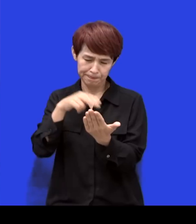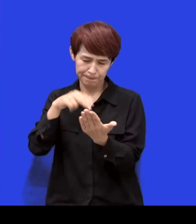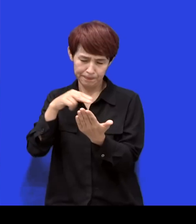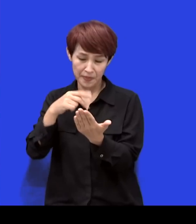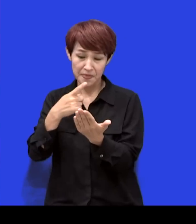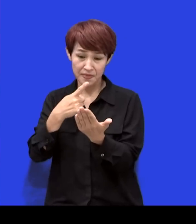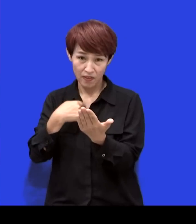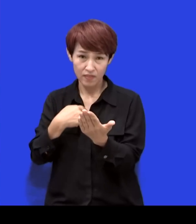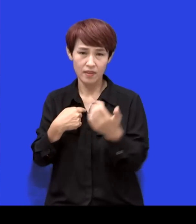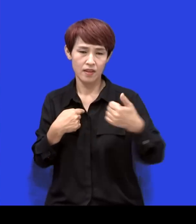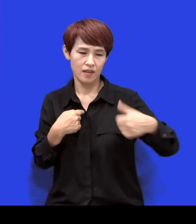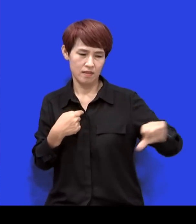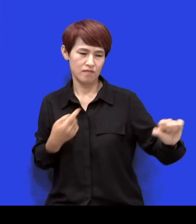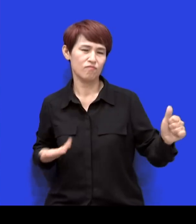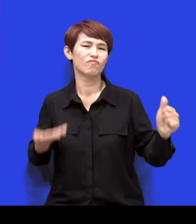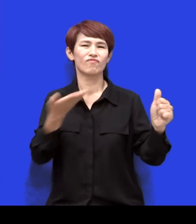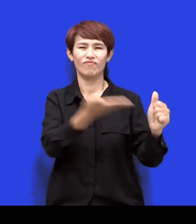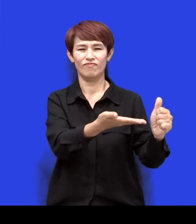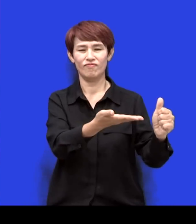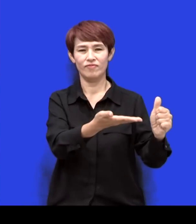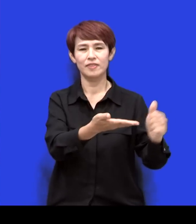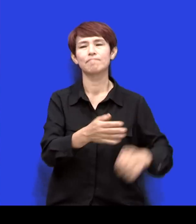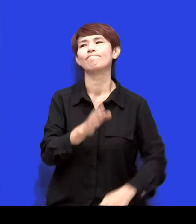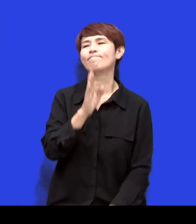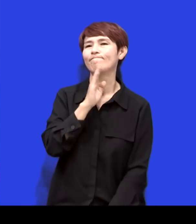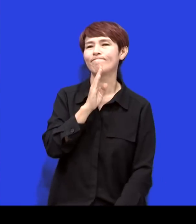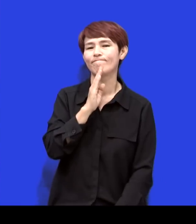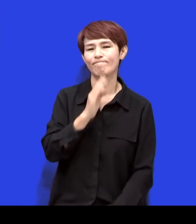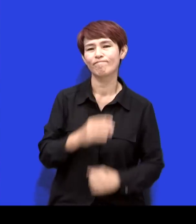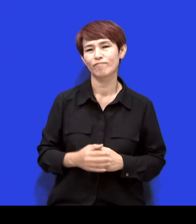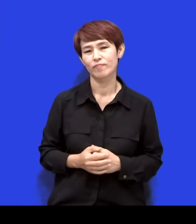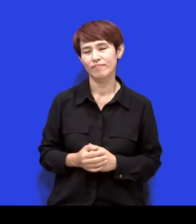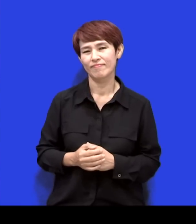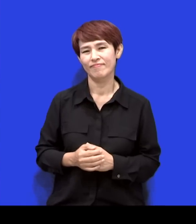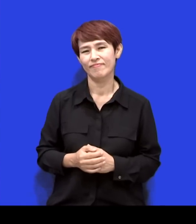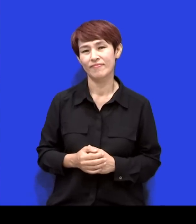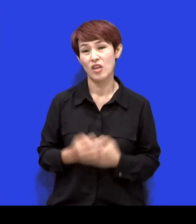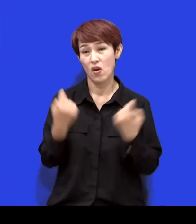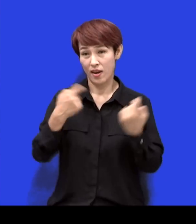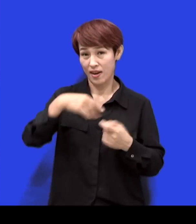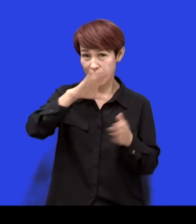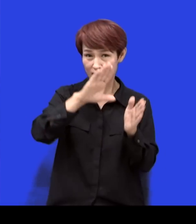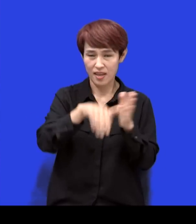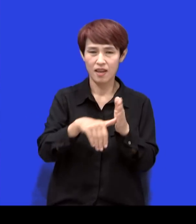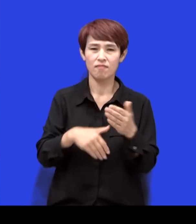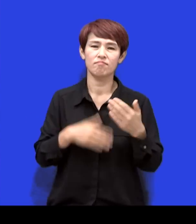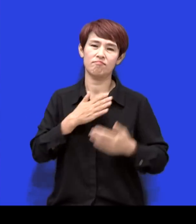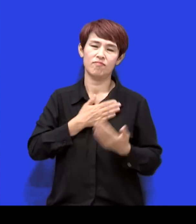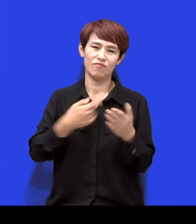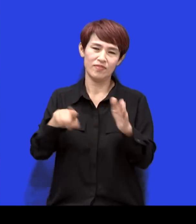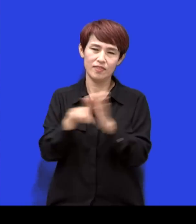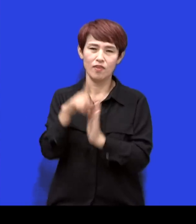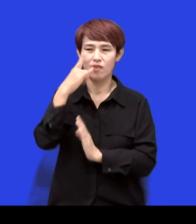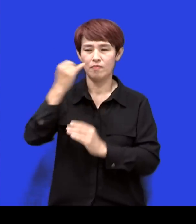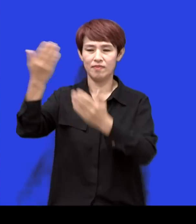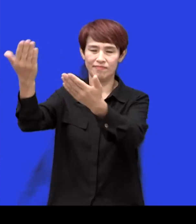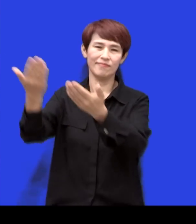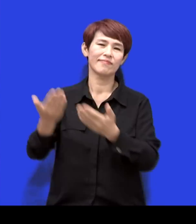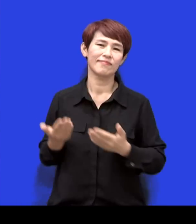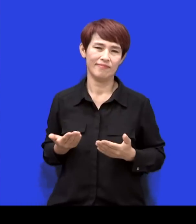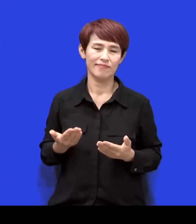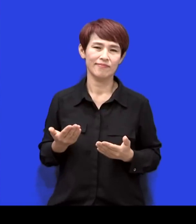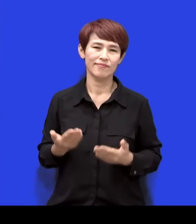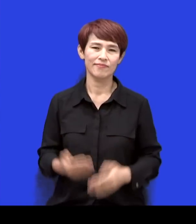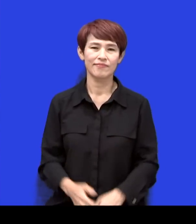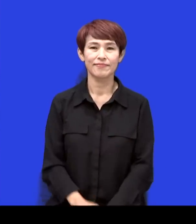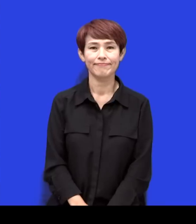성경을 그걸 이제 여행에 가져가라고. 예, 마치 이제 그 보험처럼 그러니까. 예, 안전하게 자기를